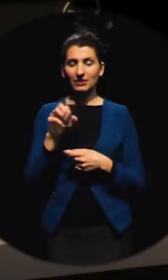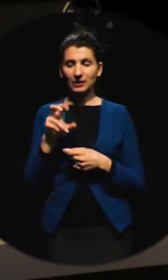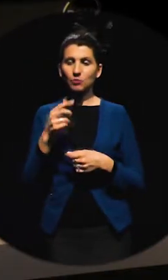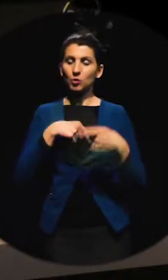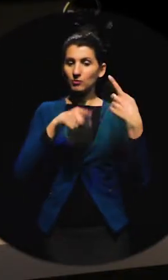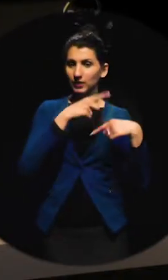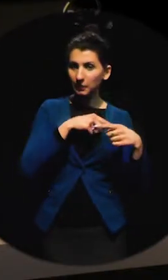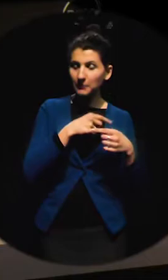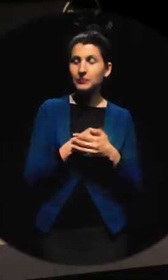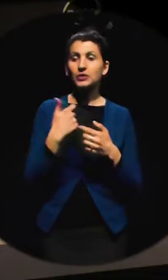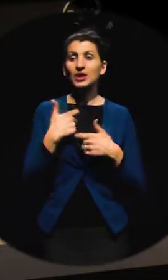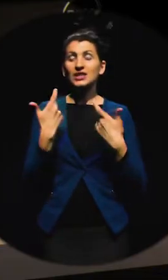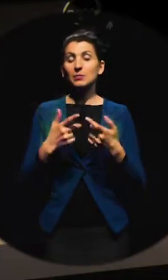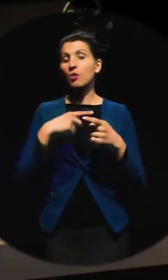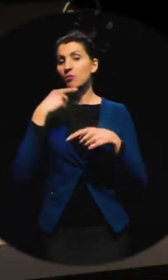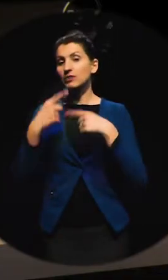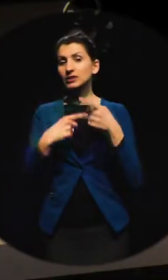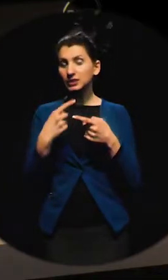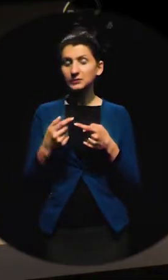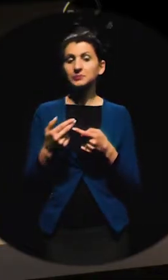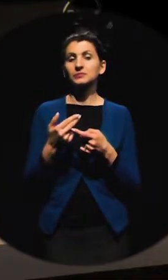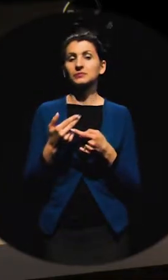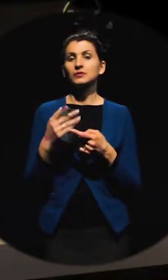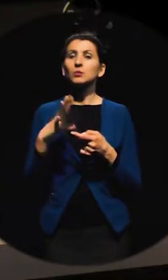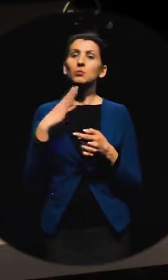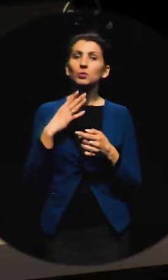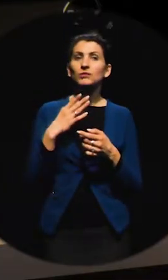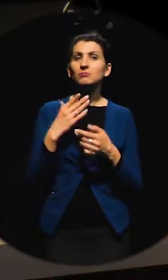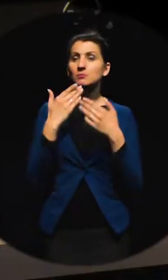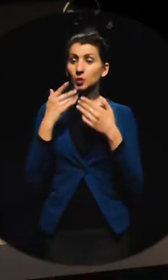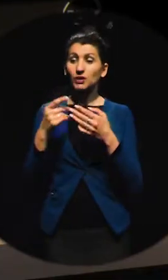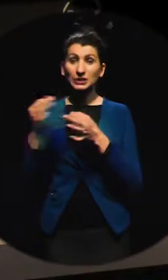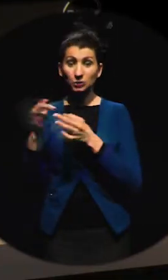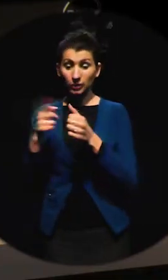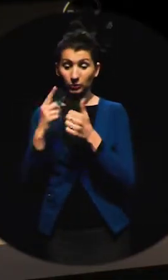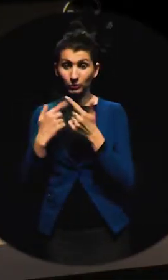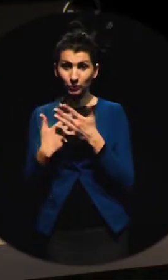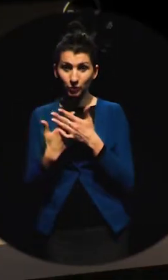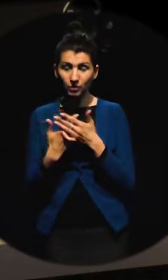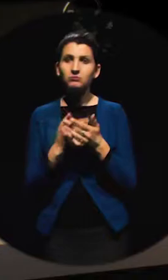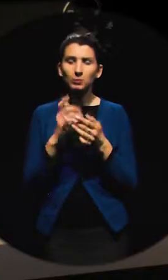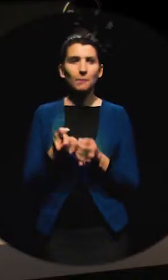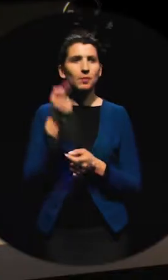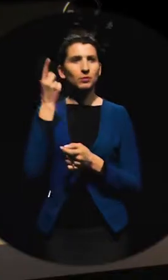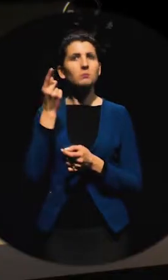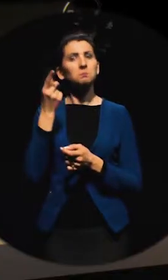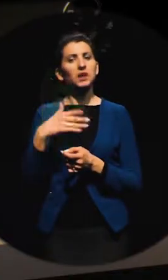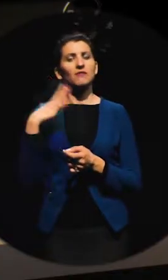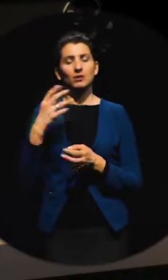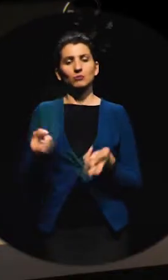teraz wspomnieć, towarzyszyły pracy nad spektaklem. Tej pracy towarzyszyła też praca nad